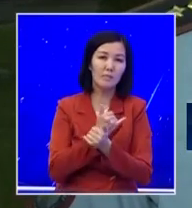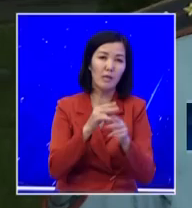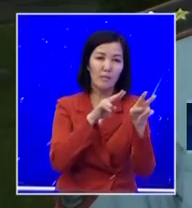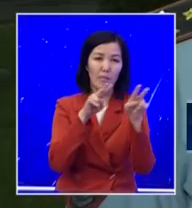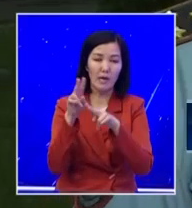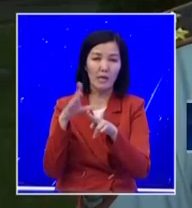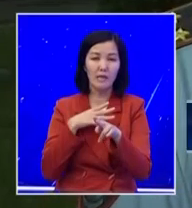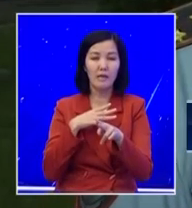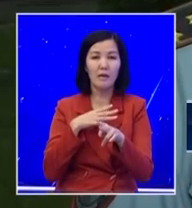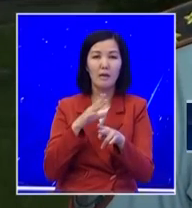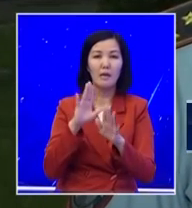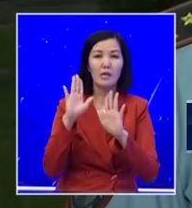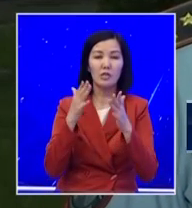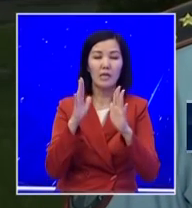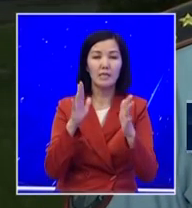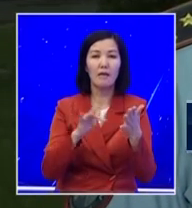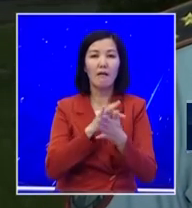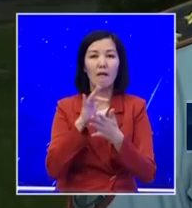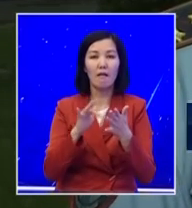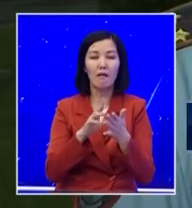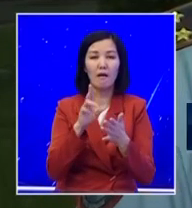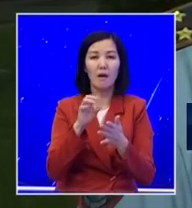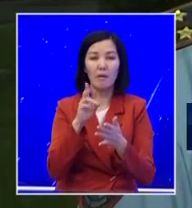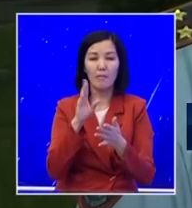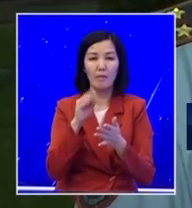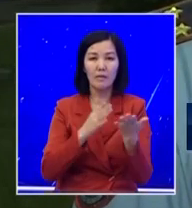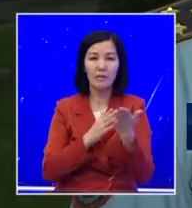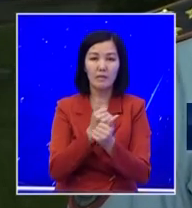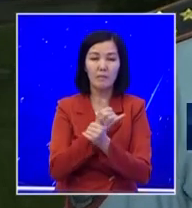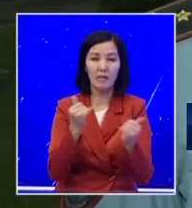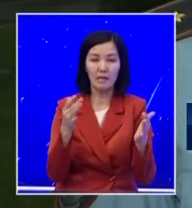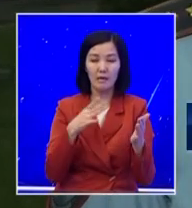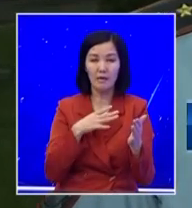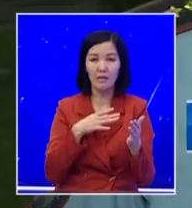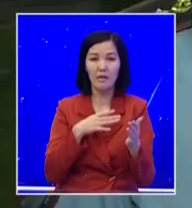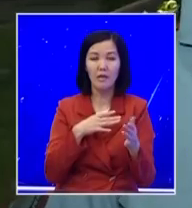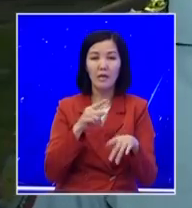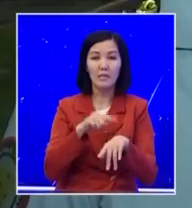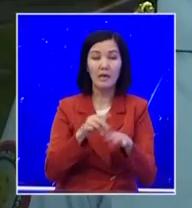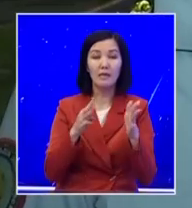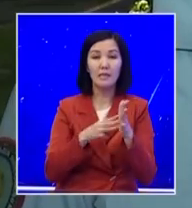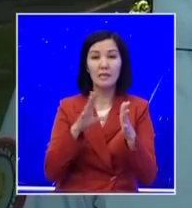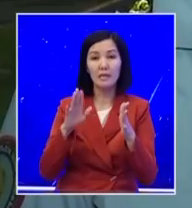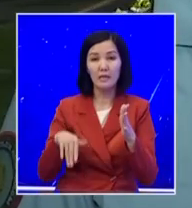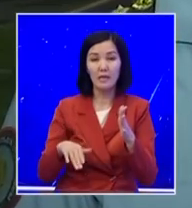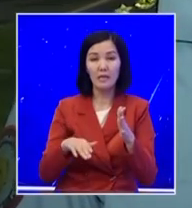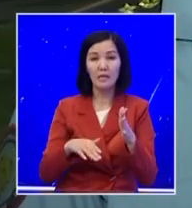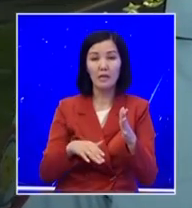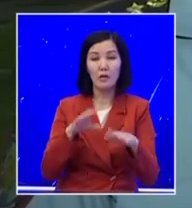жастар, Набережный парк және Қабанбай Батыр ескерткіші маңайында қызмет атқарады. Сағат 8-ден кейін егер жүріп